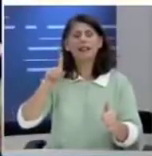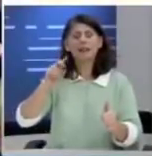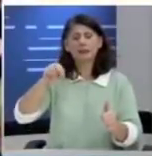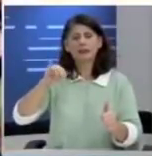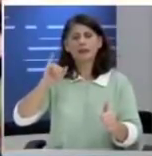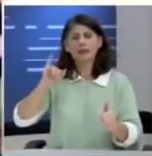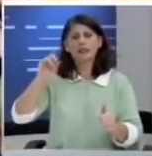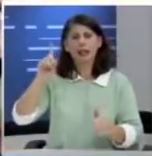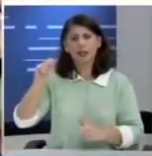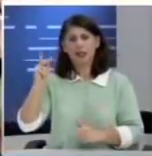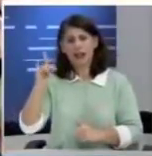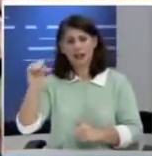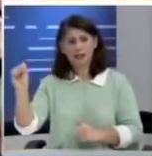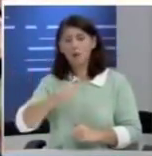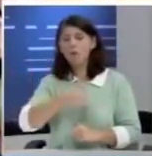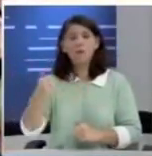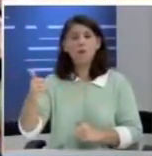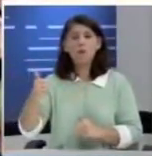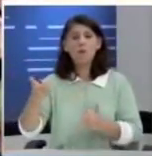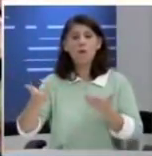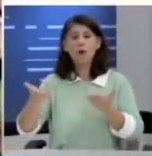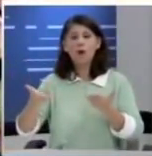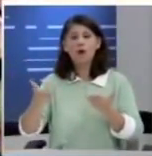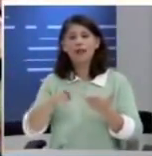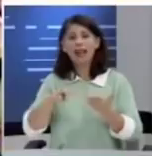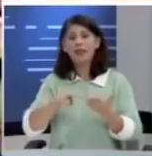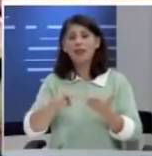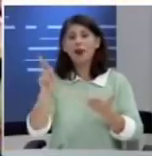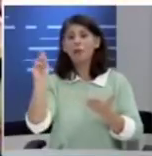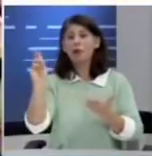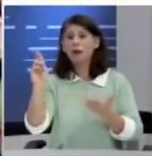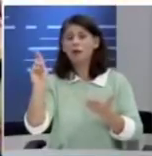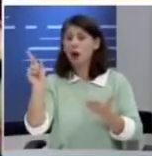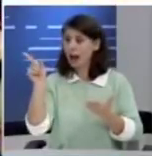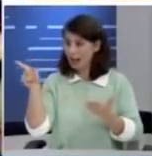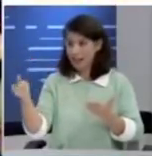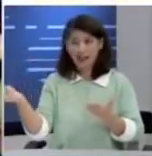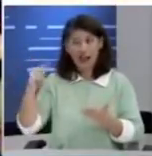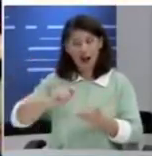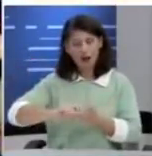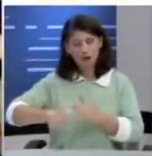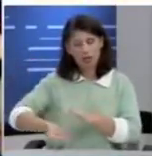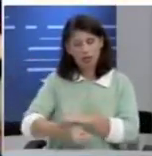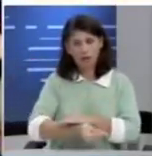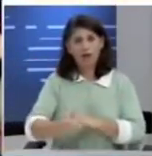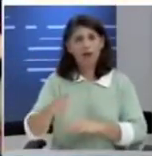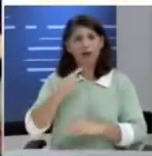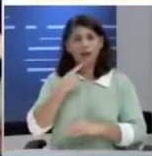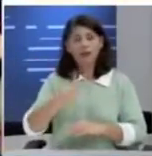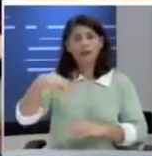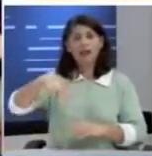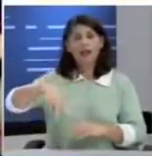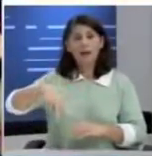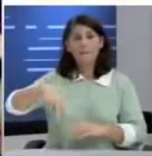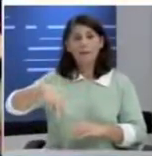που υπάρχει είναι ότι και οι δύο κατάγονται από το Ρέθυμνο. Αλλά εσείς, γιατί κάποιος άλλος σας το έγραψε, μας λέγατε ότι ο Λαμπράκης